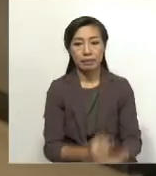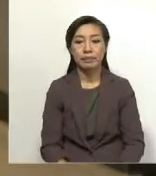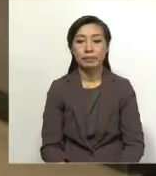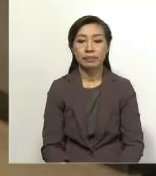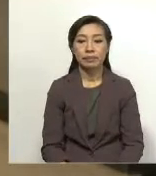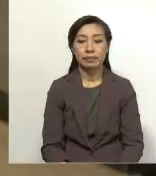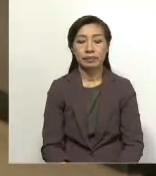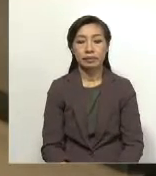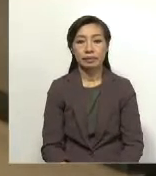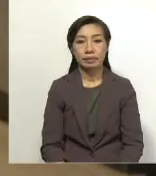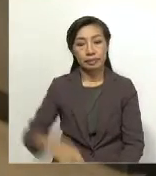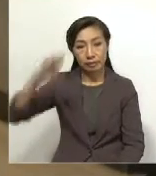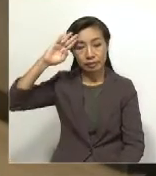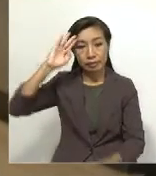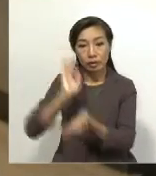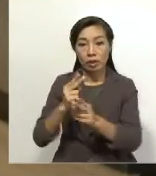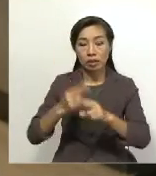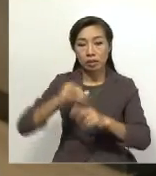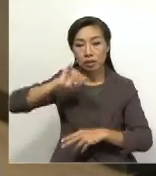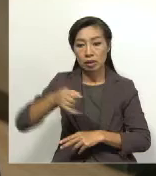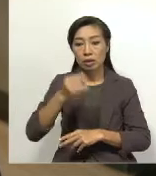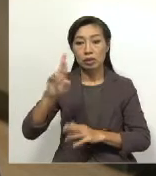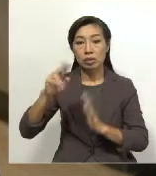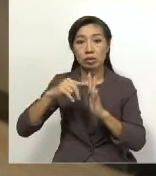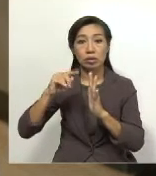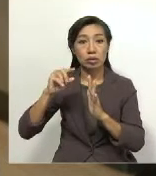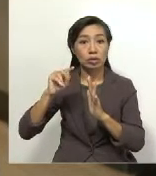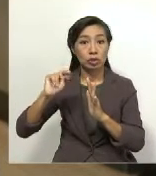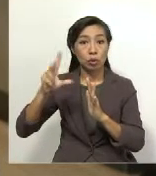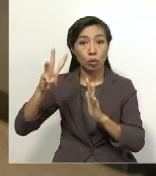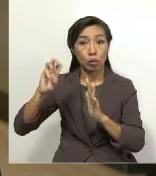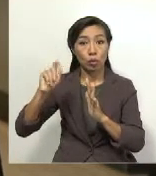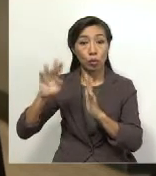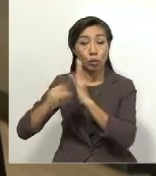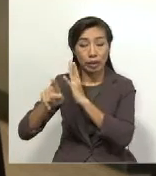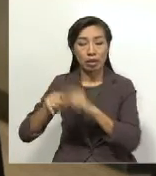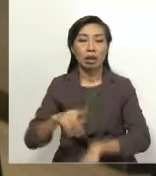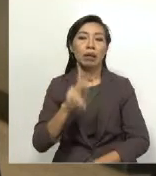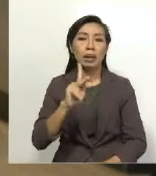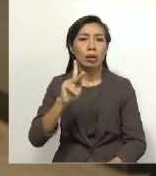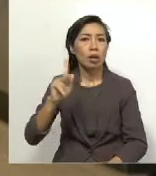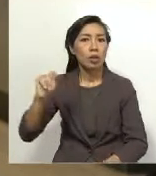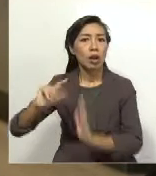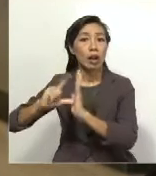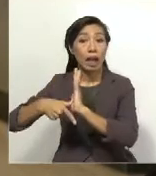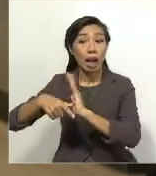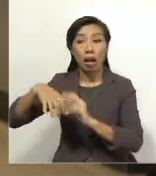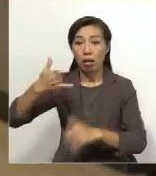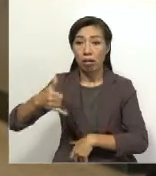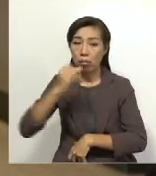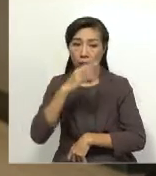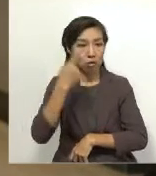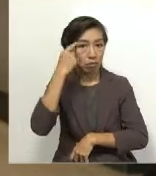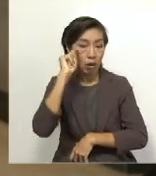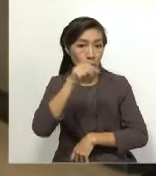ส่วนทางด้านของพันตำรวจเอกจรุงวิทย์ภูมิมานะครับเลขาธิการกกต.เองตอนนี้ก็ยังไม่ได้รับการประสานจากคสช.เพื่อที่จะมีการ